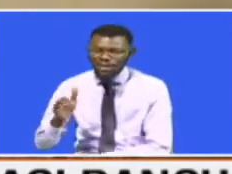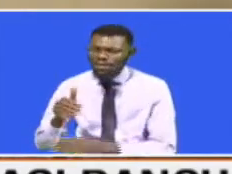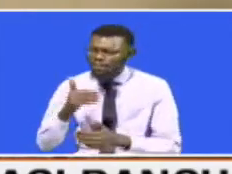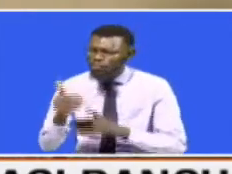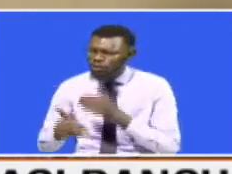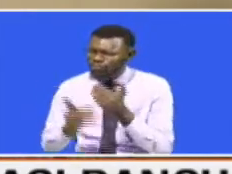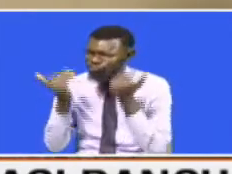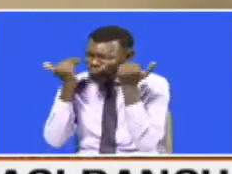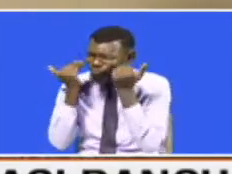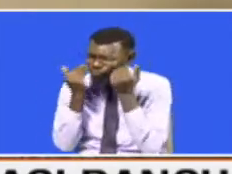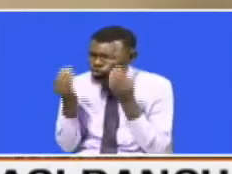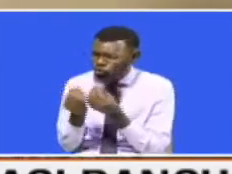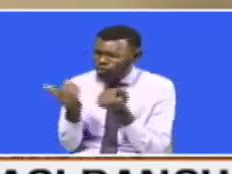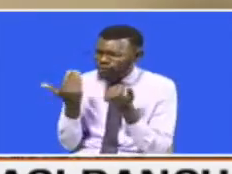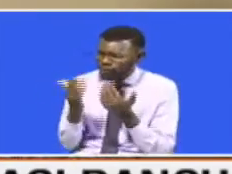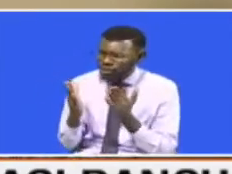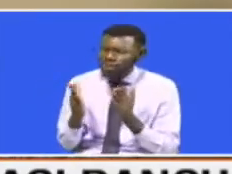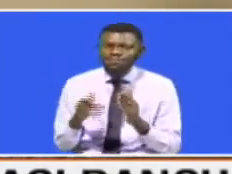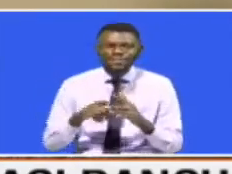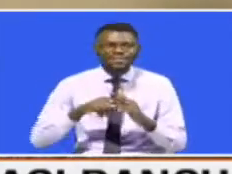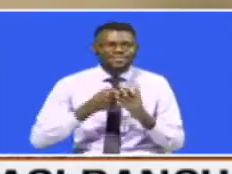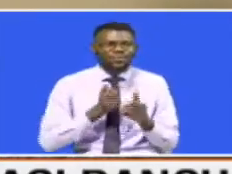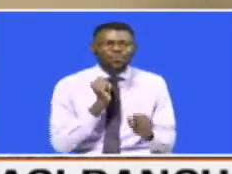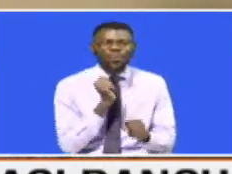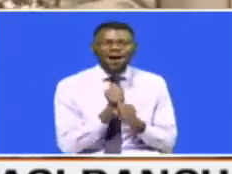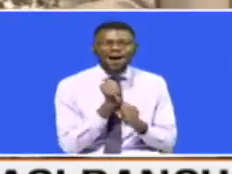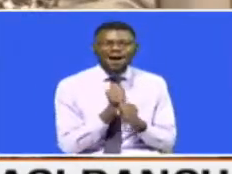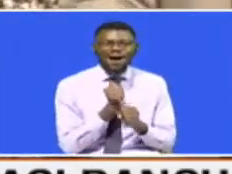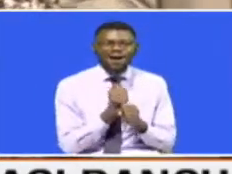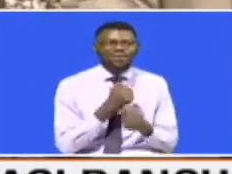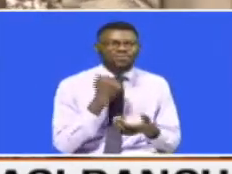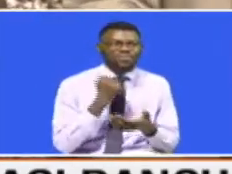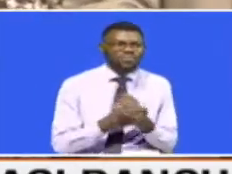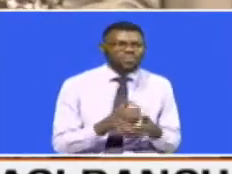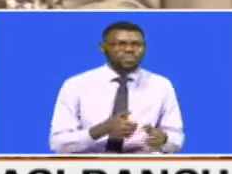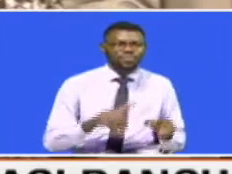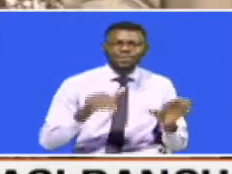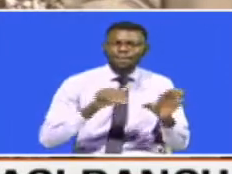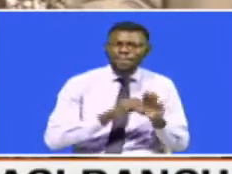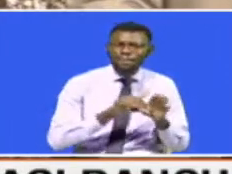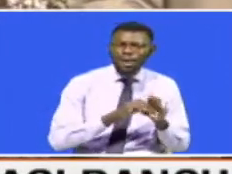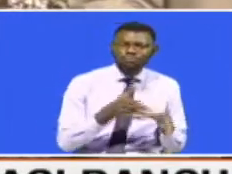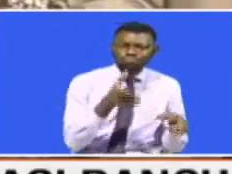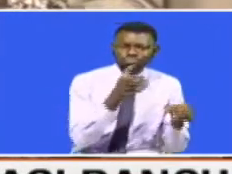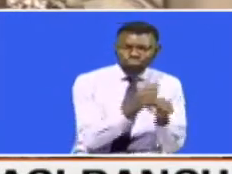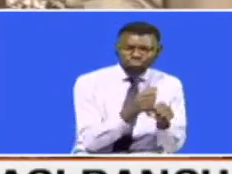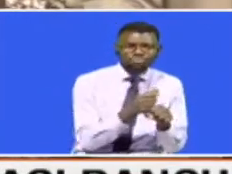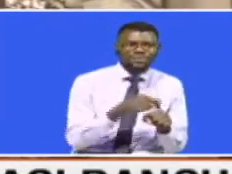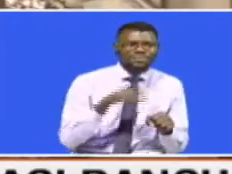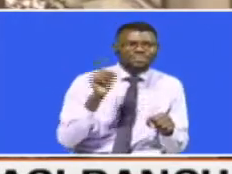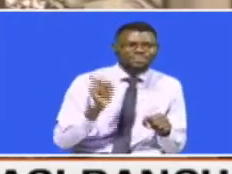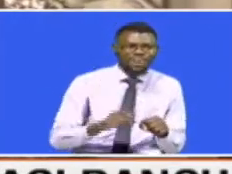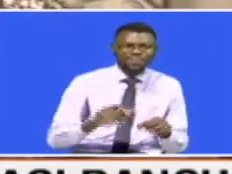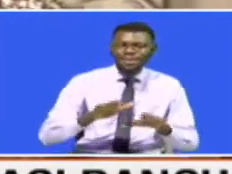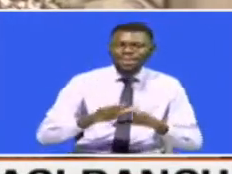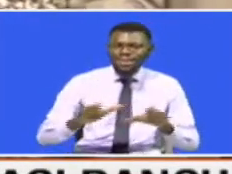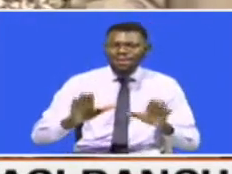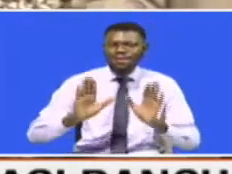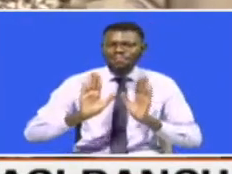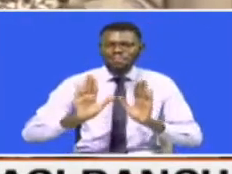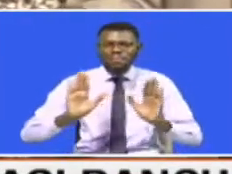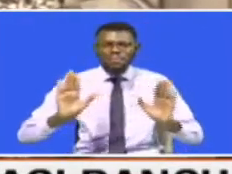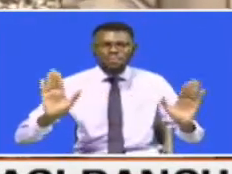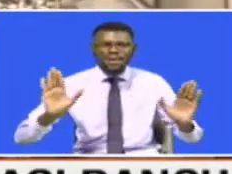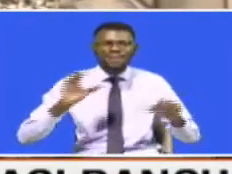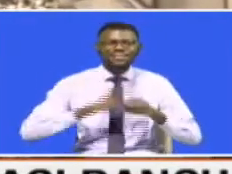imalizike ili tuchukue hatamu zetu kwenye zile ofisi. Shareholders wakue guaranteed watapata mashamba yao na hakuna hata